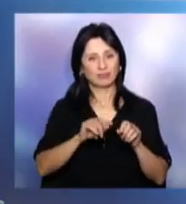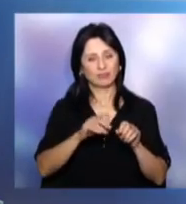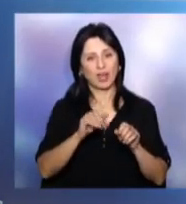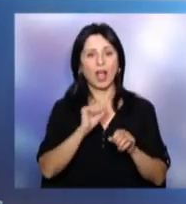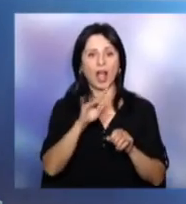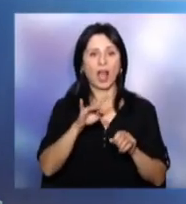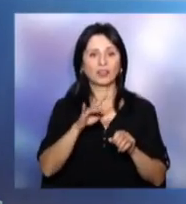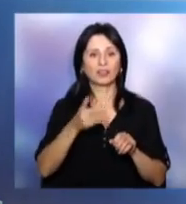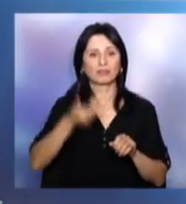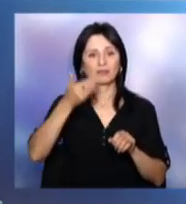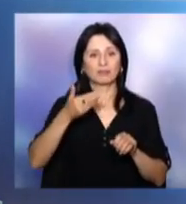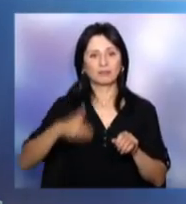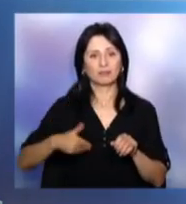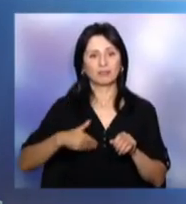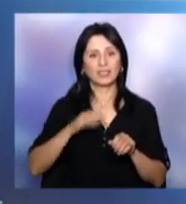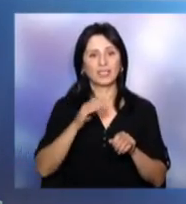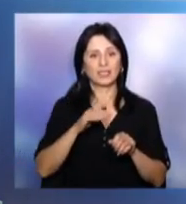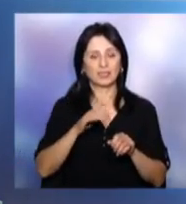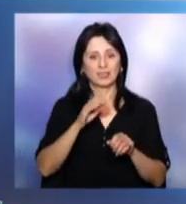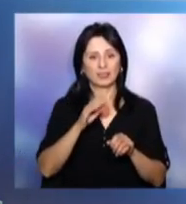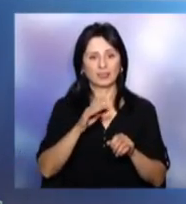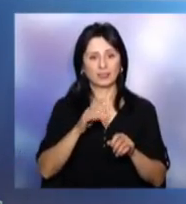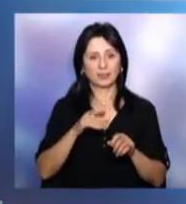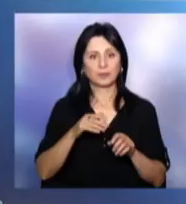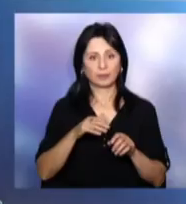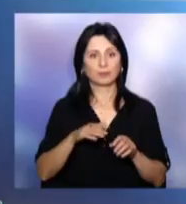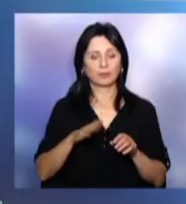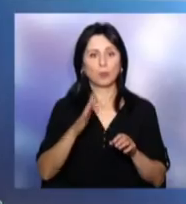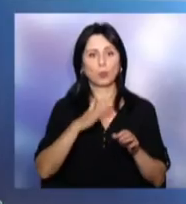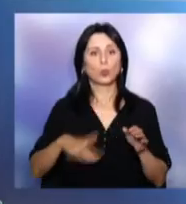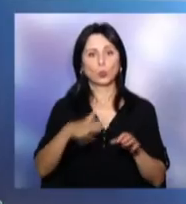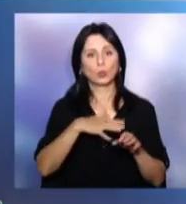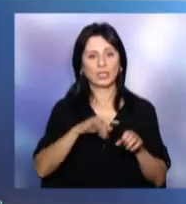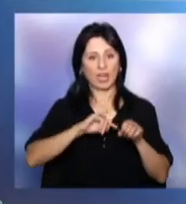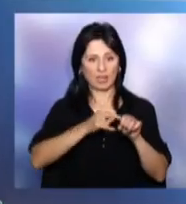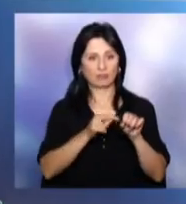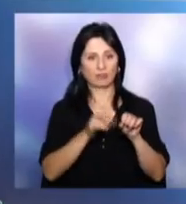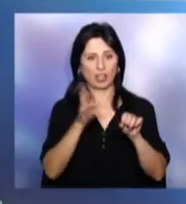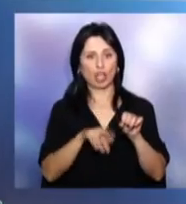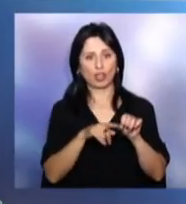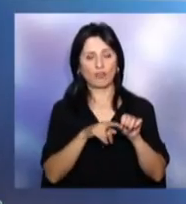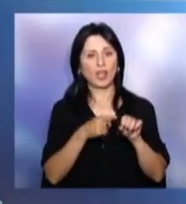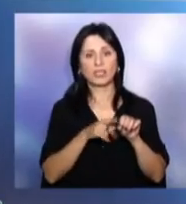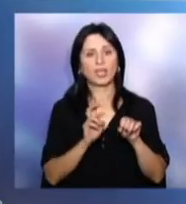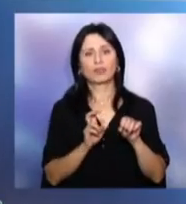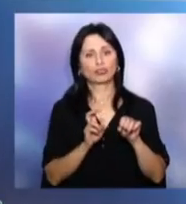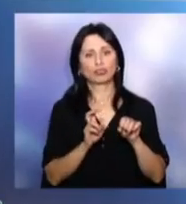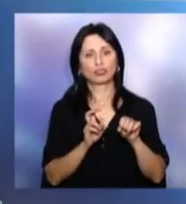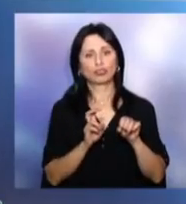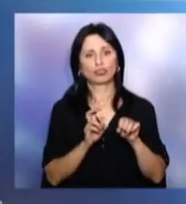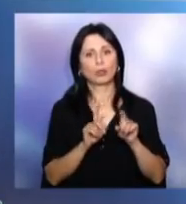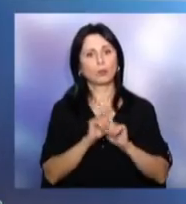სიტყვასიტყვით თარგმანშია, ხო? მუცლის კედელზე გაჩნდა ასეთი ხვრელი. ანუ ეს ცალსახად